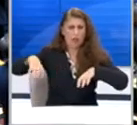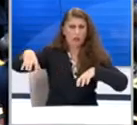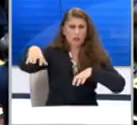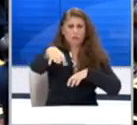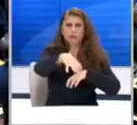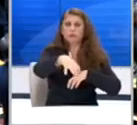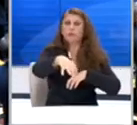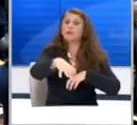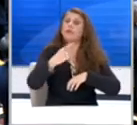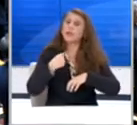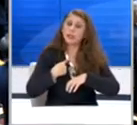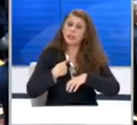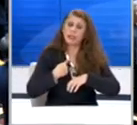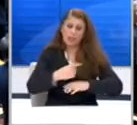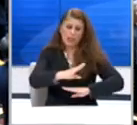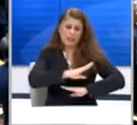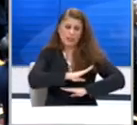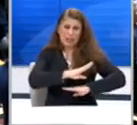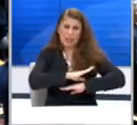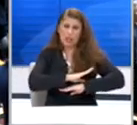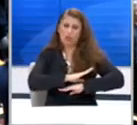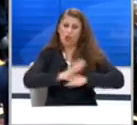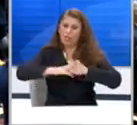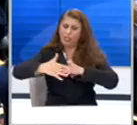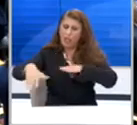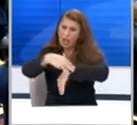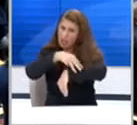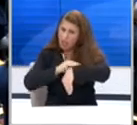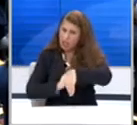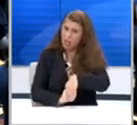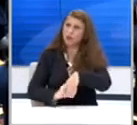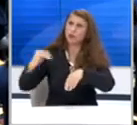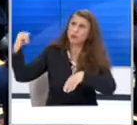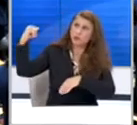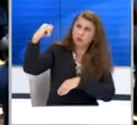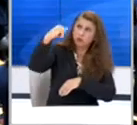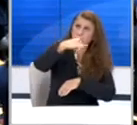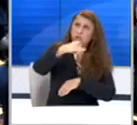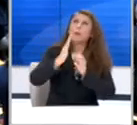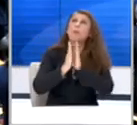καταξηράν θάλασσαν και αέρα φυροχρήστου ημών στρατού, του Κυρίου